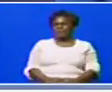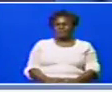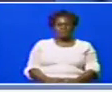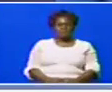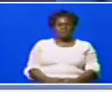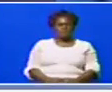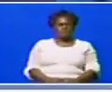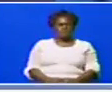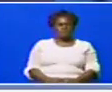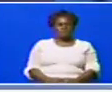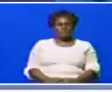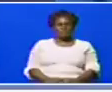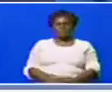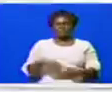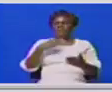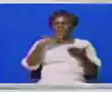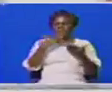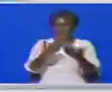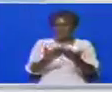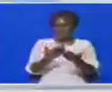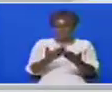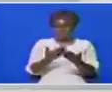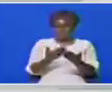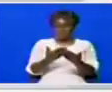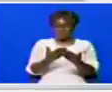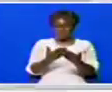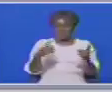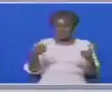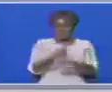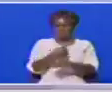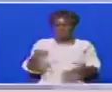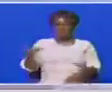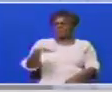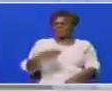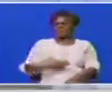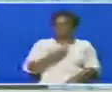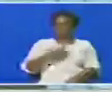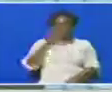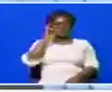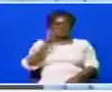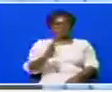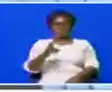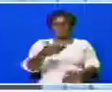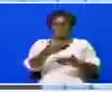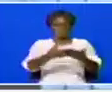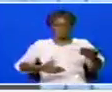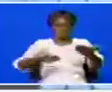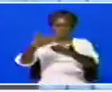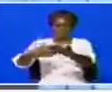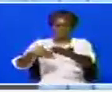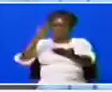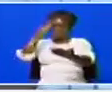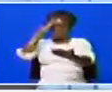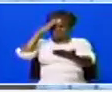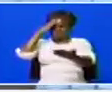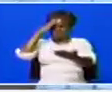Na msubeda, ni kweli kwamba tumekuwa tukipiga lundi maeneo tofauti tofauti ambapo tujaribu kukagua tu stakabadhi tujue je haya matokeo ambayo